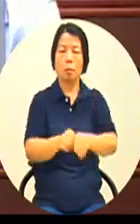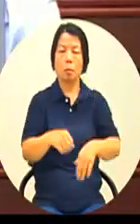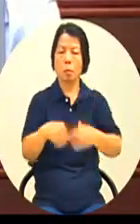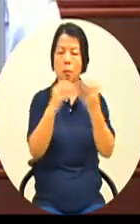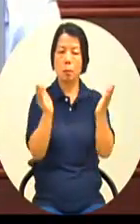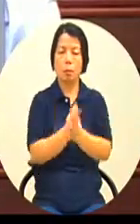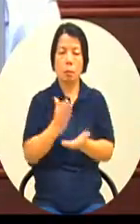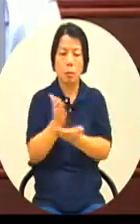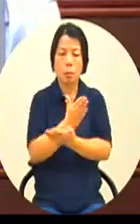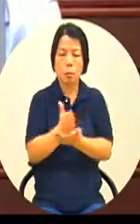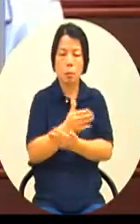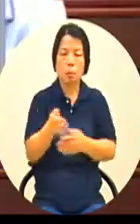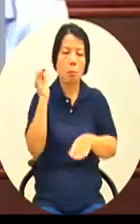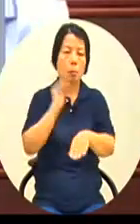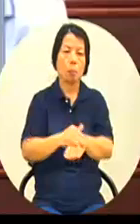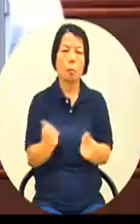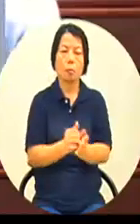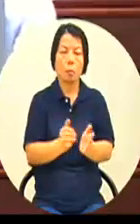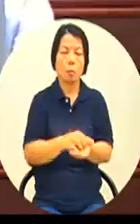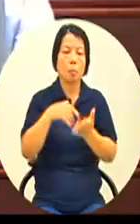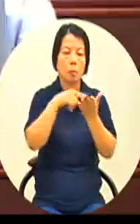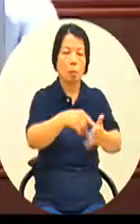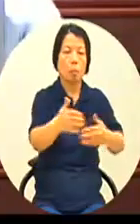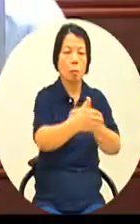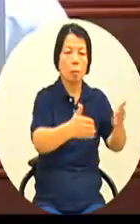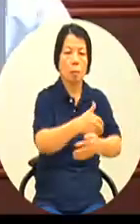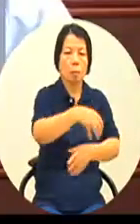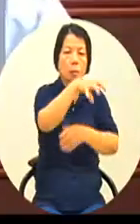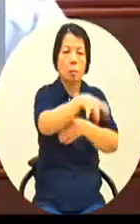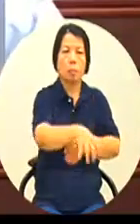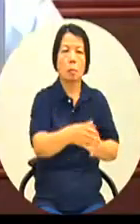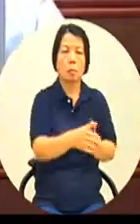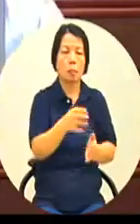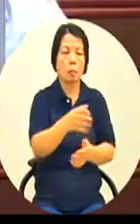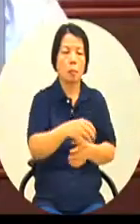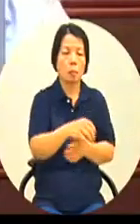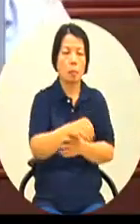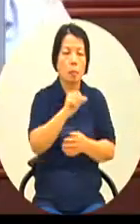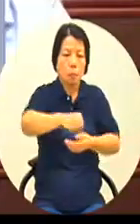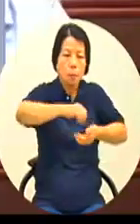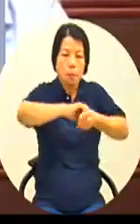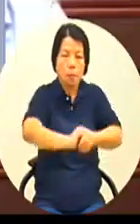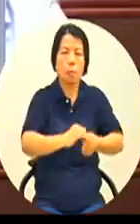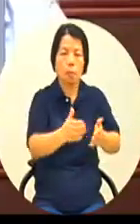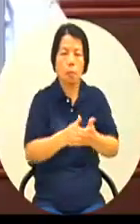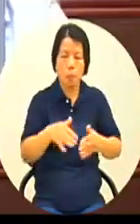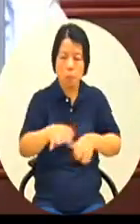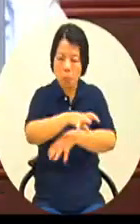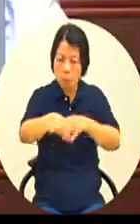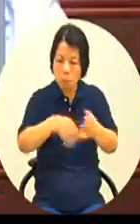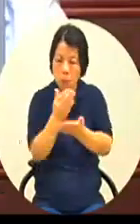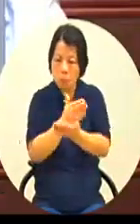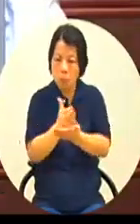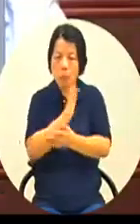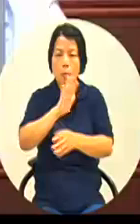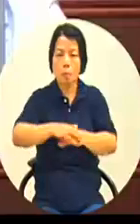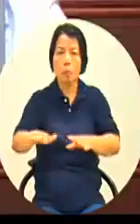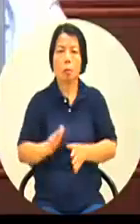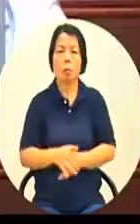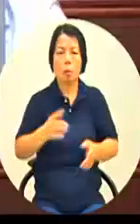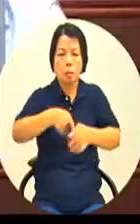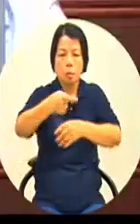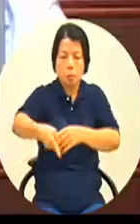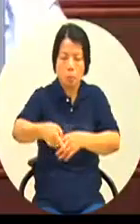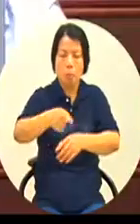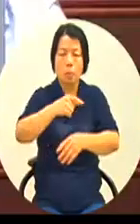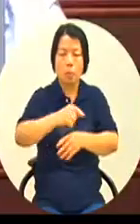评估啊，啊，即卖伊要上交通部去核定，然后核定了也做环境影响评估啊，得当继续哈往后面去推